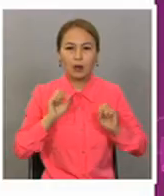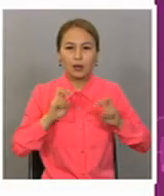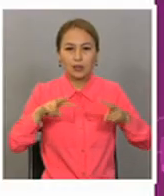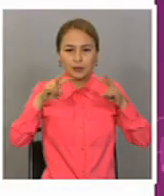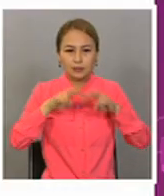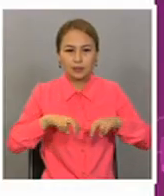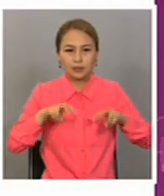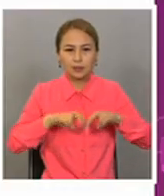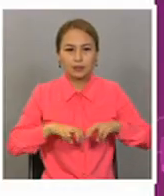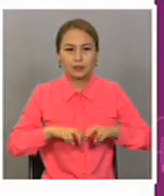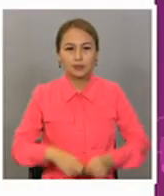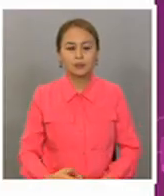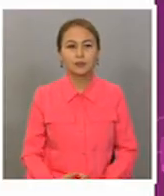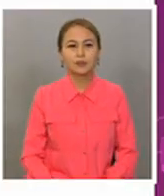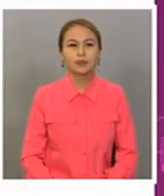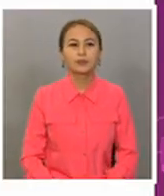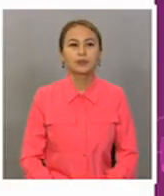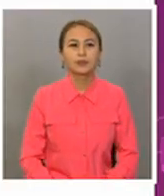зерттейді?